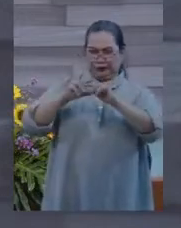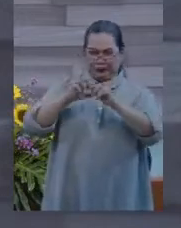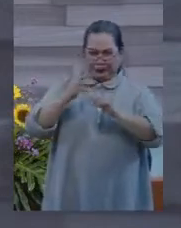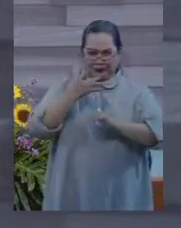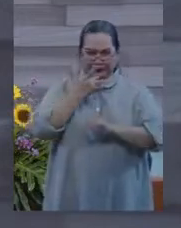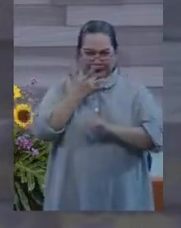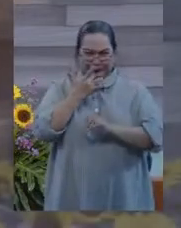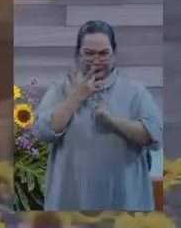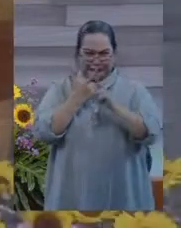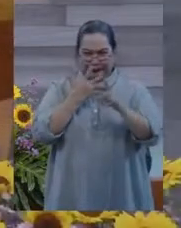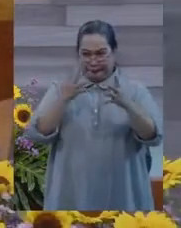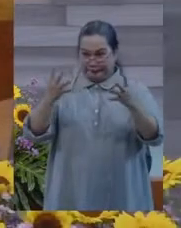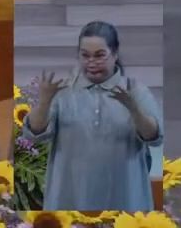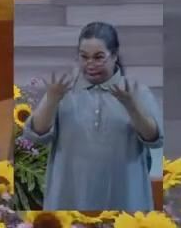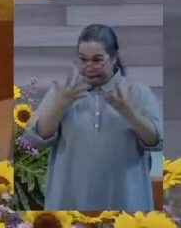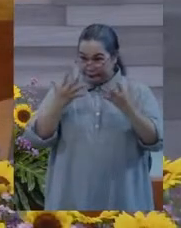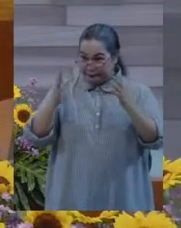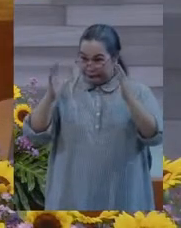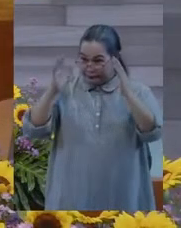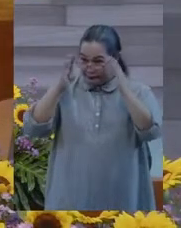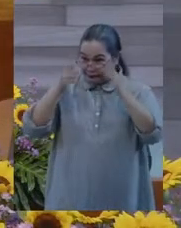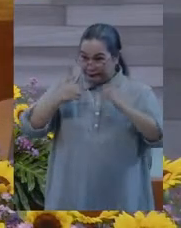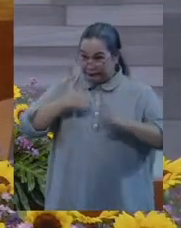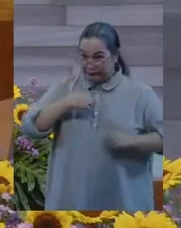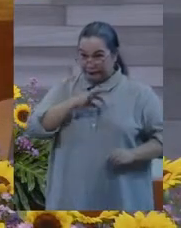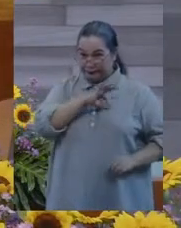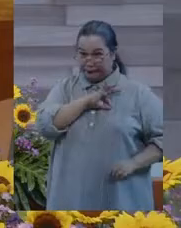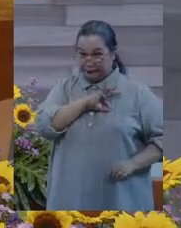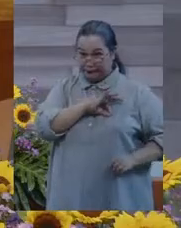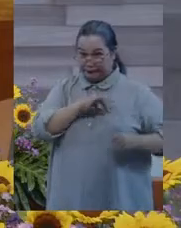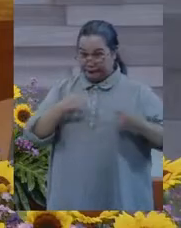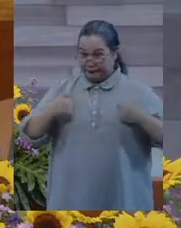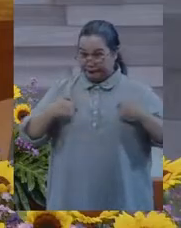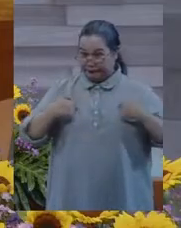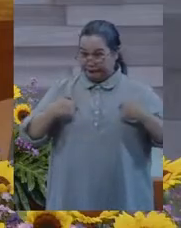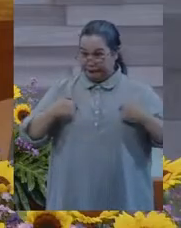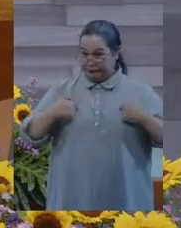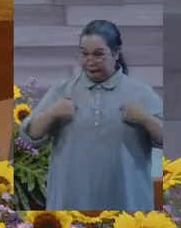favoritism to gain advantage.